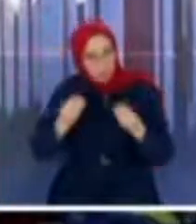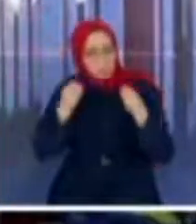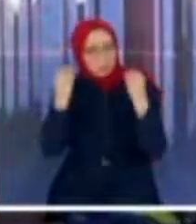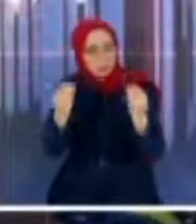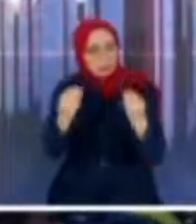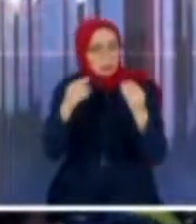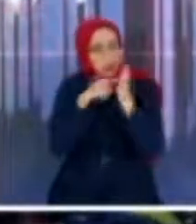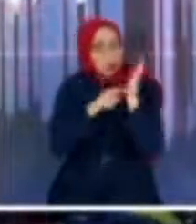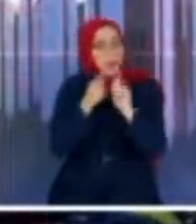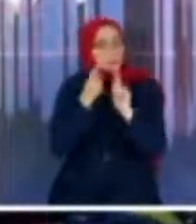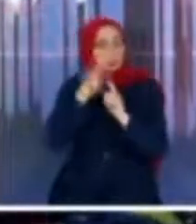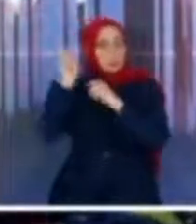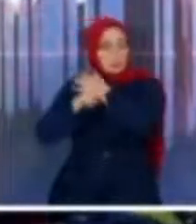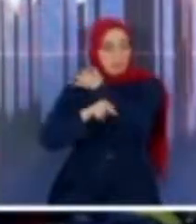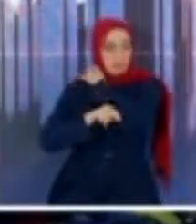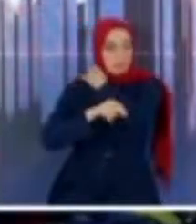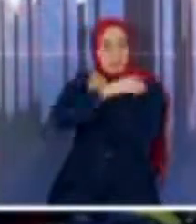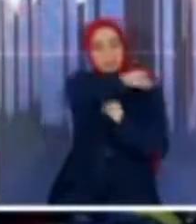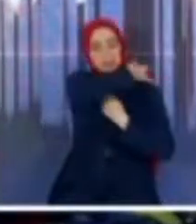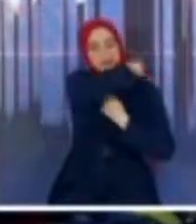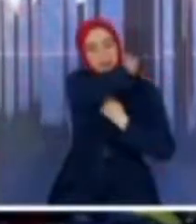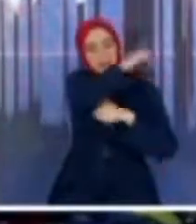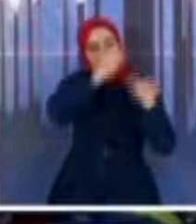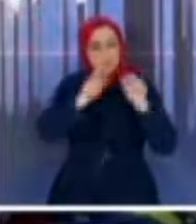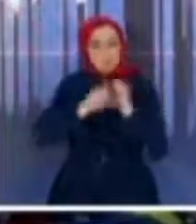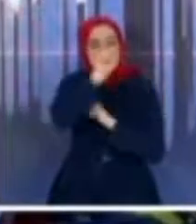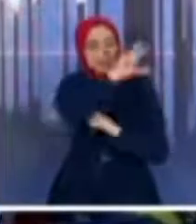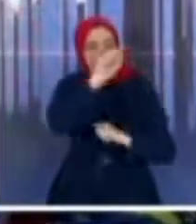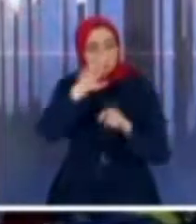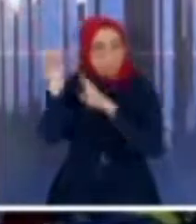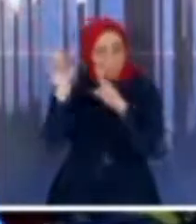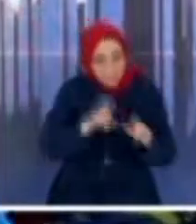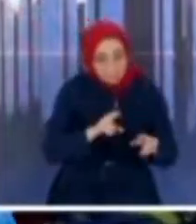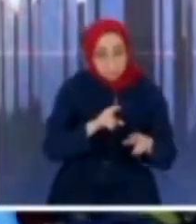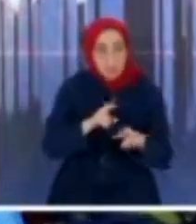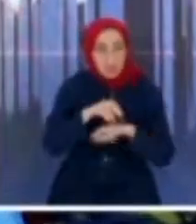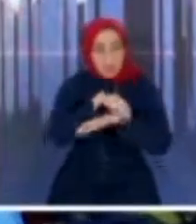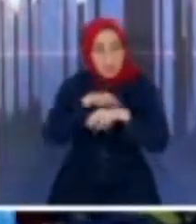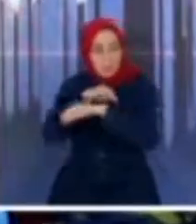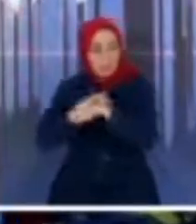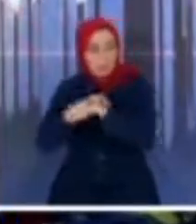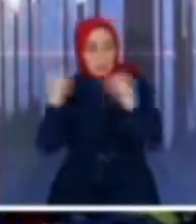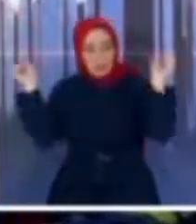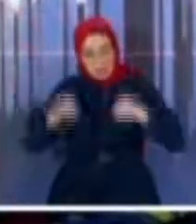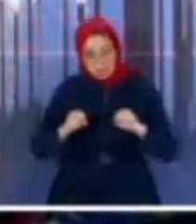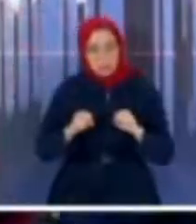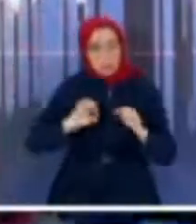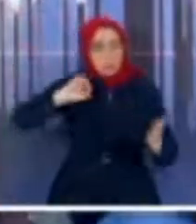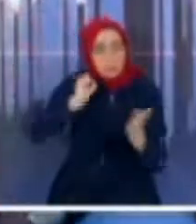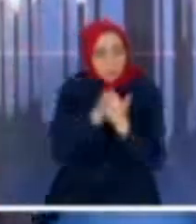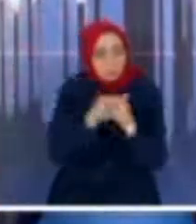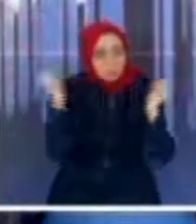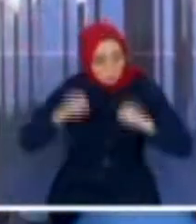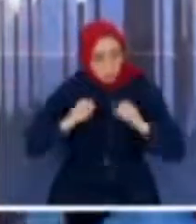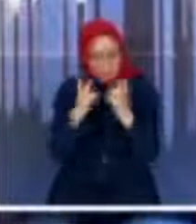خاطر هما باش يرجعوا لبلادهم مثلا اللي يجوا في لي روندوني باش يرجعوا لبلادهم وباش يحضروا في ديزاكسيدون هنا، هما باش